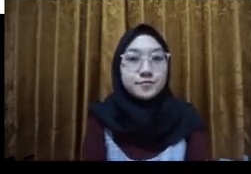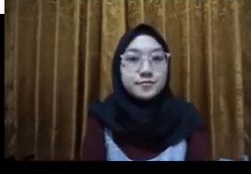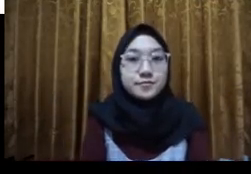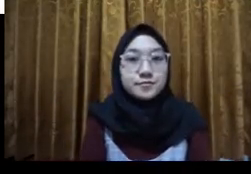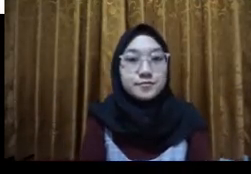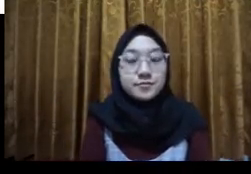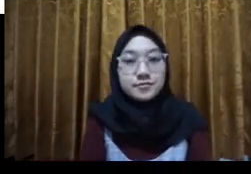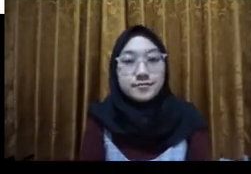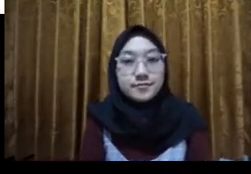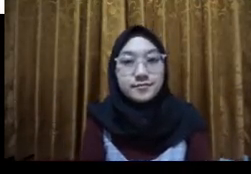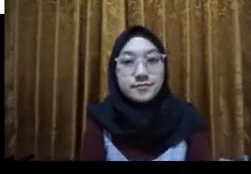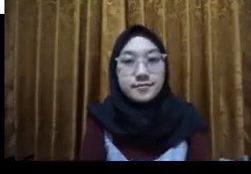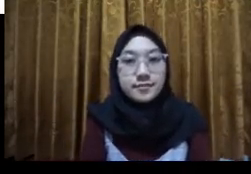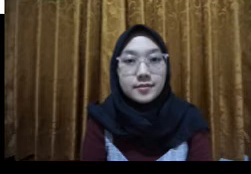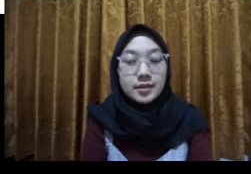ini.